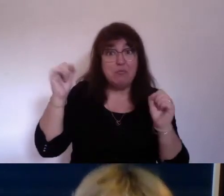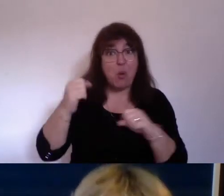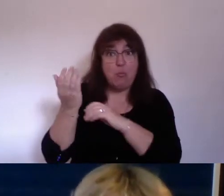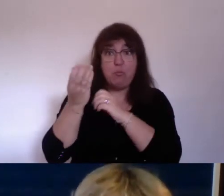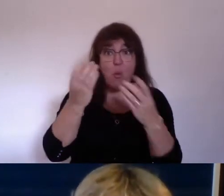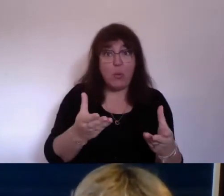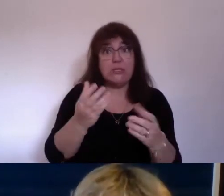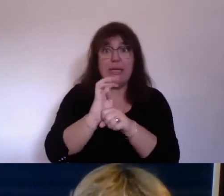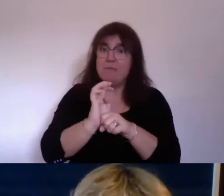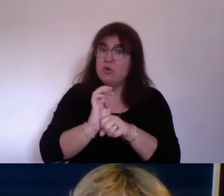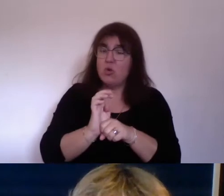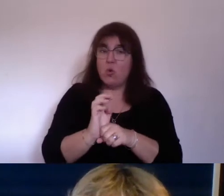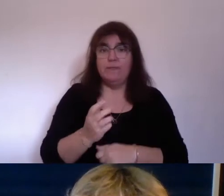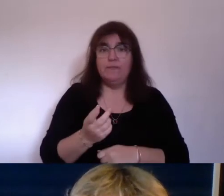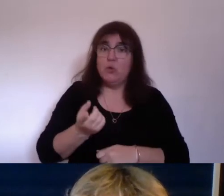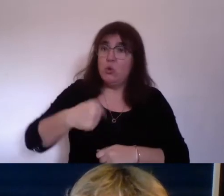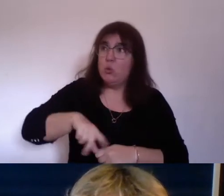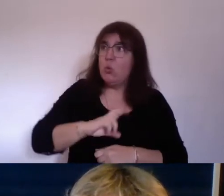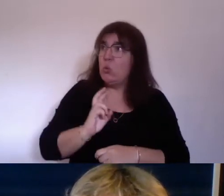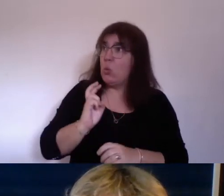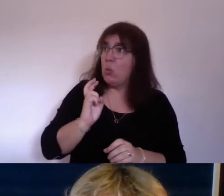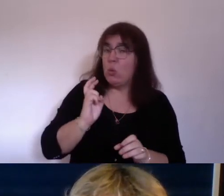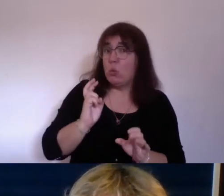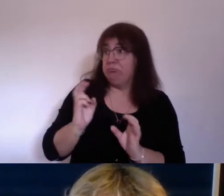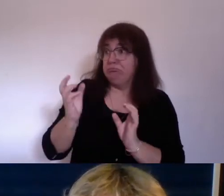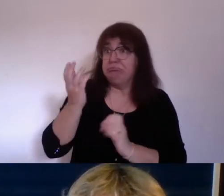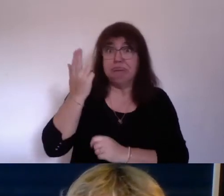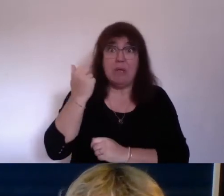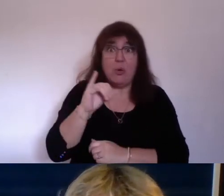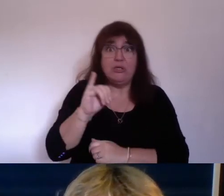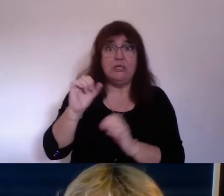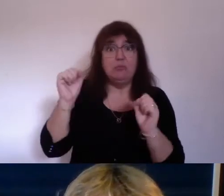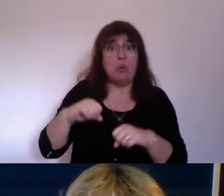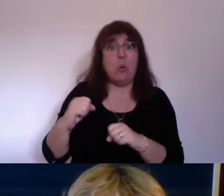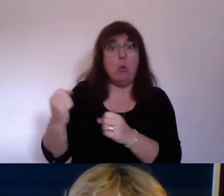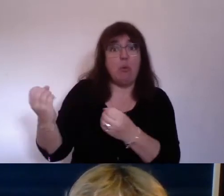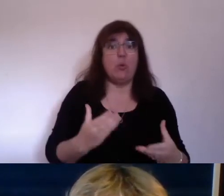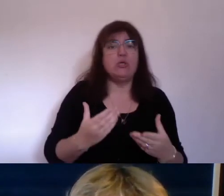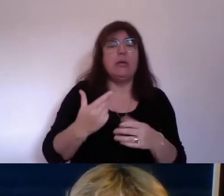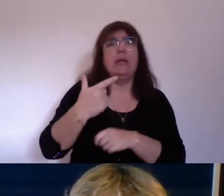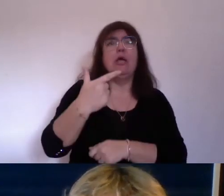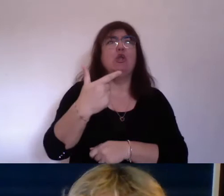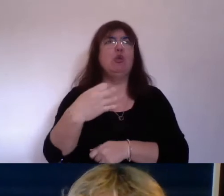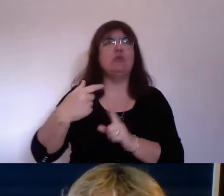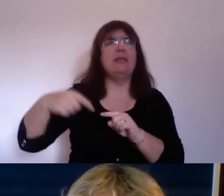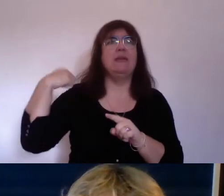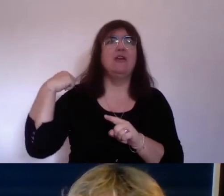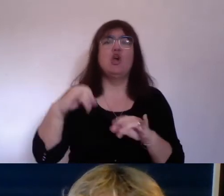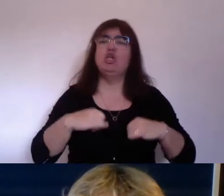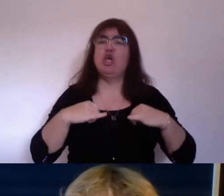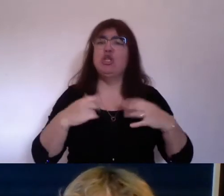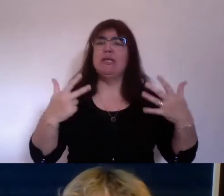garder la proposition, qu'on va la retenir, mais n'importe qui peut proposer. Par exemple, la semaine dernière, il y a 2 semaines maintenant, il y a une jeune de 18 ans,